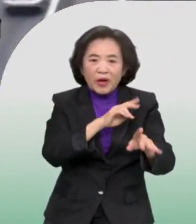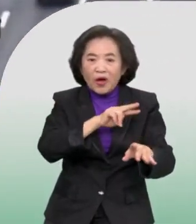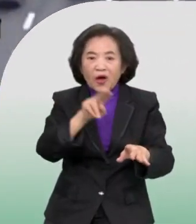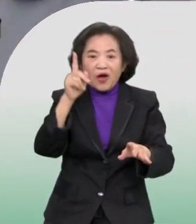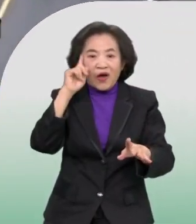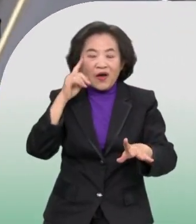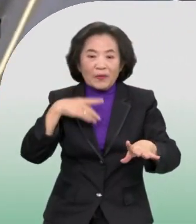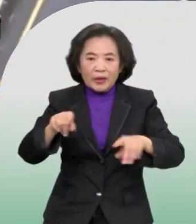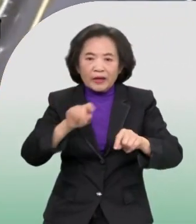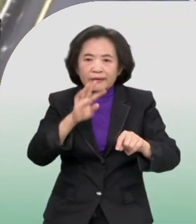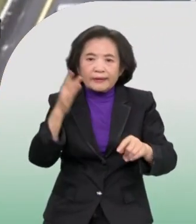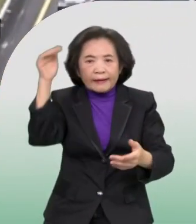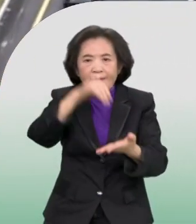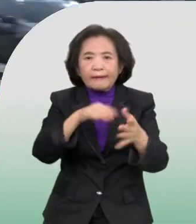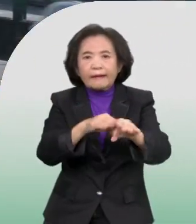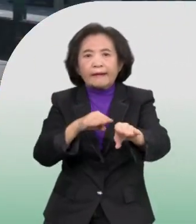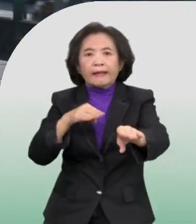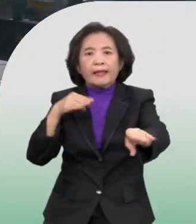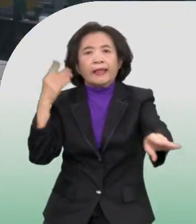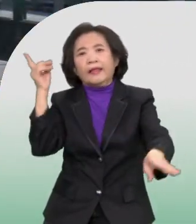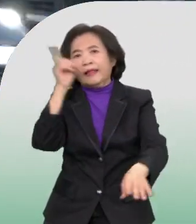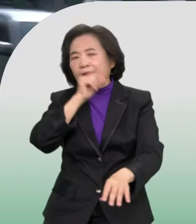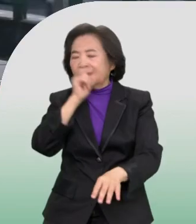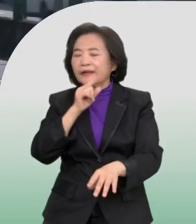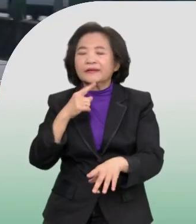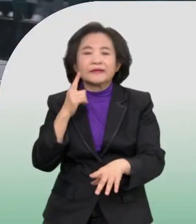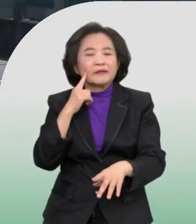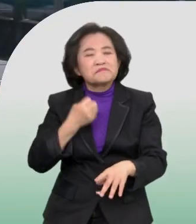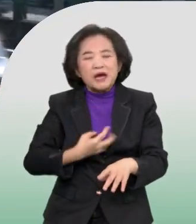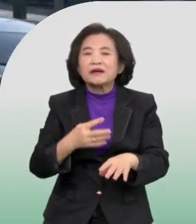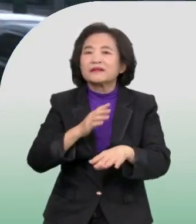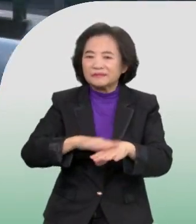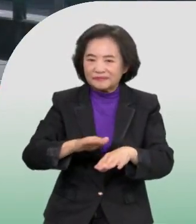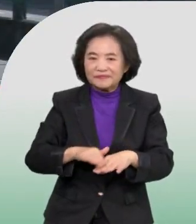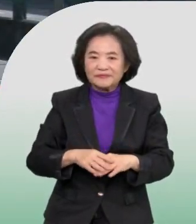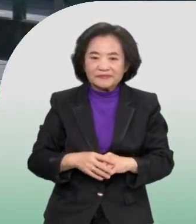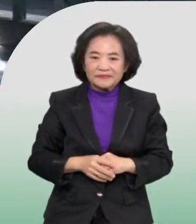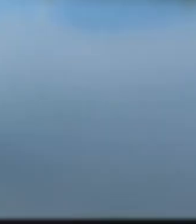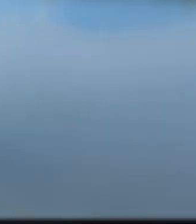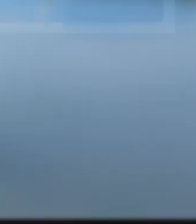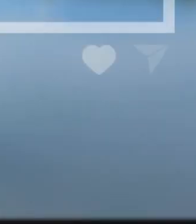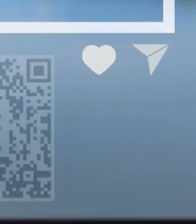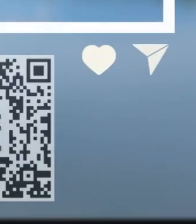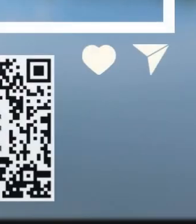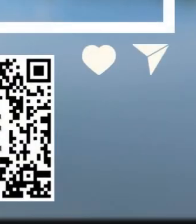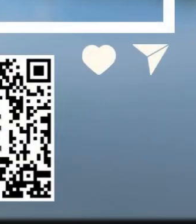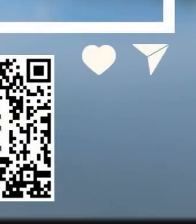几位喺人呢查事物。下新闻联播卷副文字台北报道。